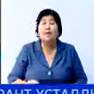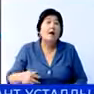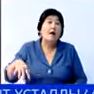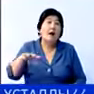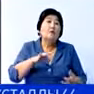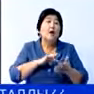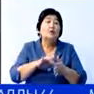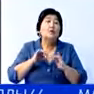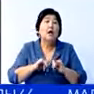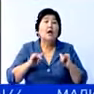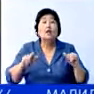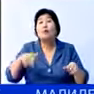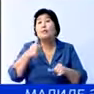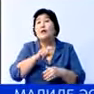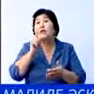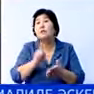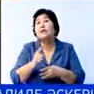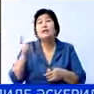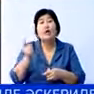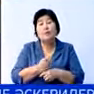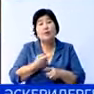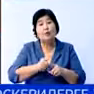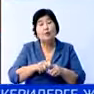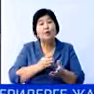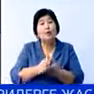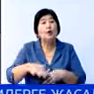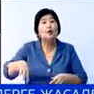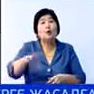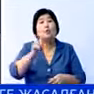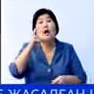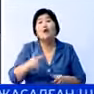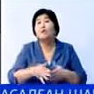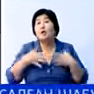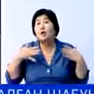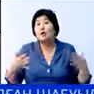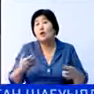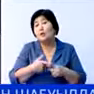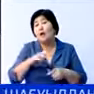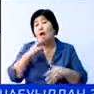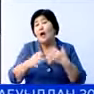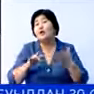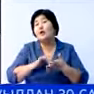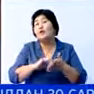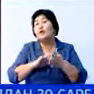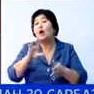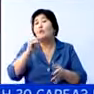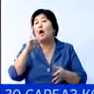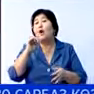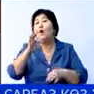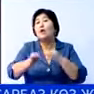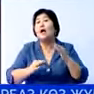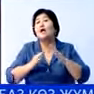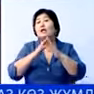Аймақта туризмді дамыту басты міндеттердің бірі. Бұл бағытта өңірдің әлеуеті зор. Әсіресе әлем туристерінің Байқоңыр ғарыш